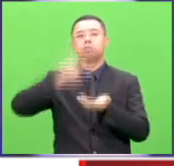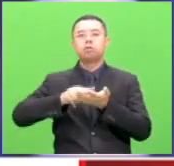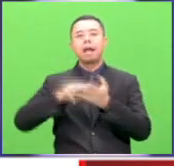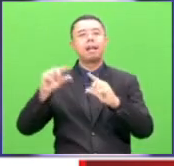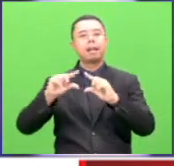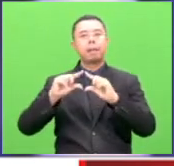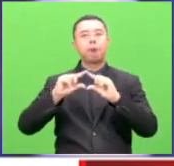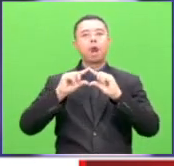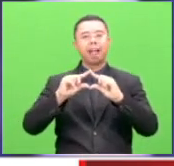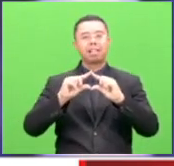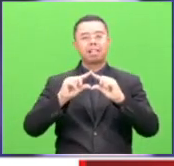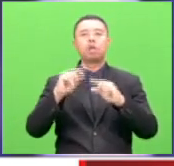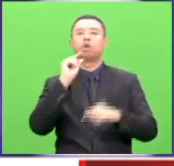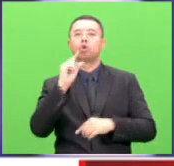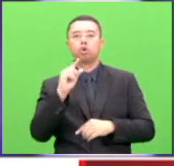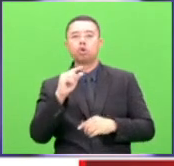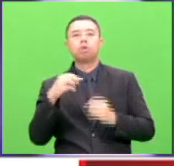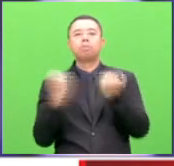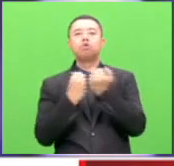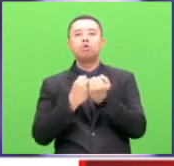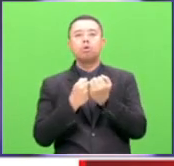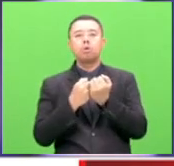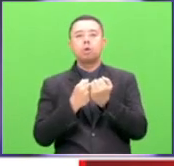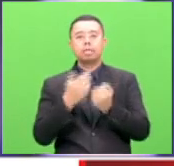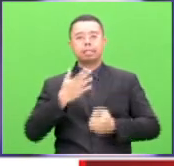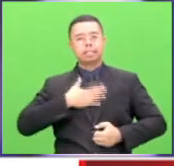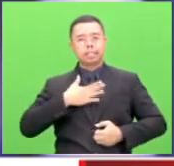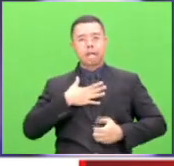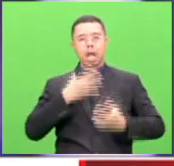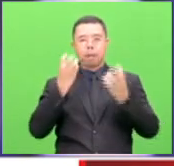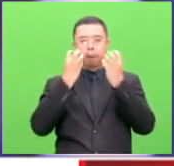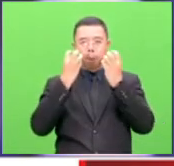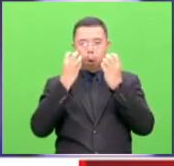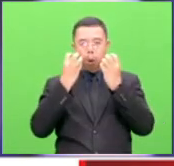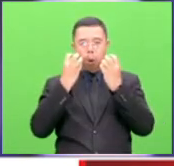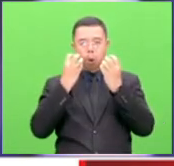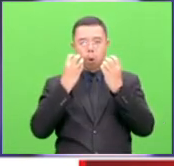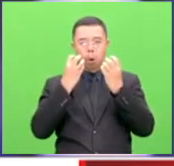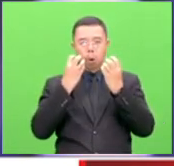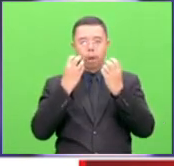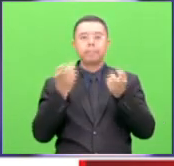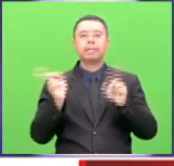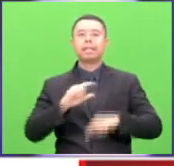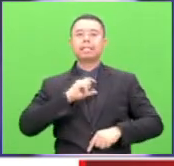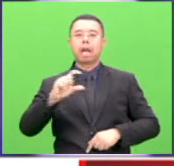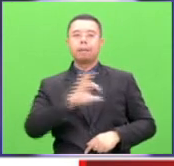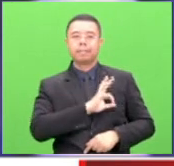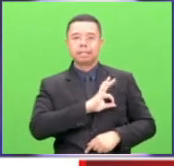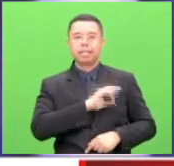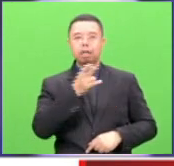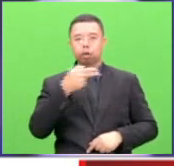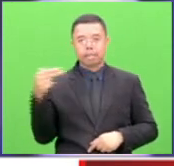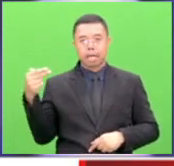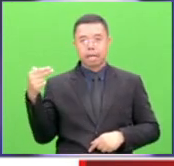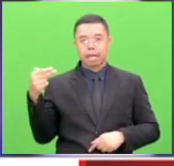Partai Demokrat untuk mengusung diri saya, Prabowo Subianto, sebagai calon Presiden Republik